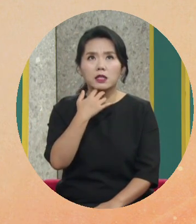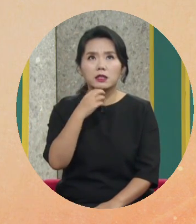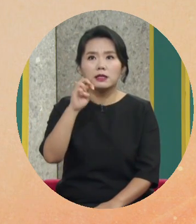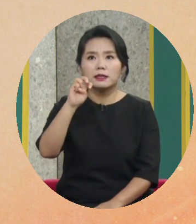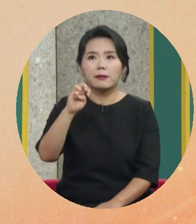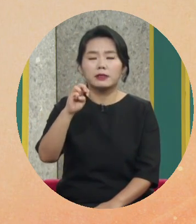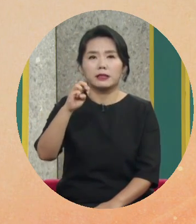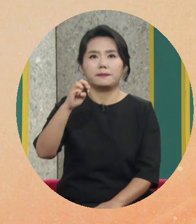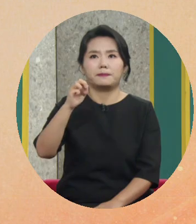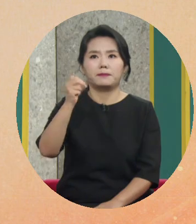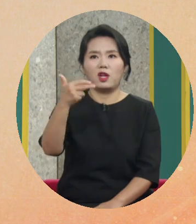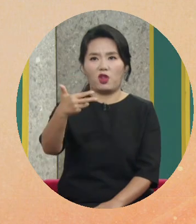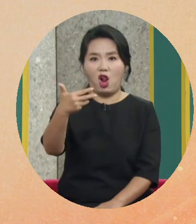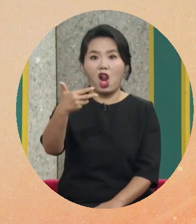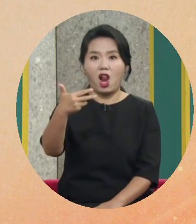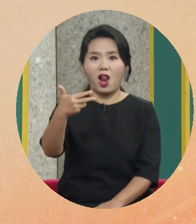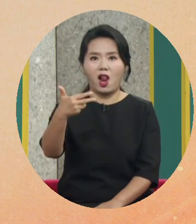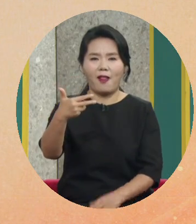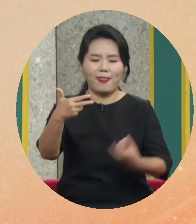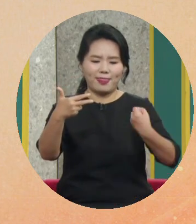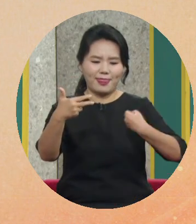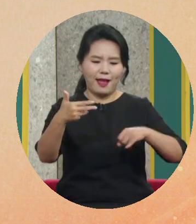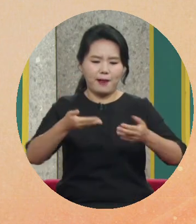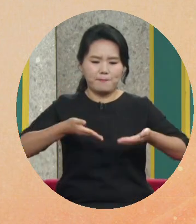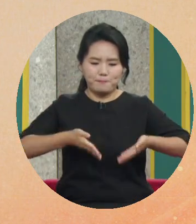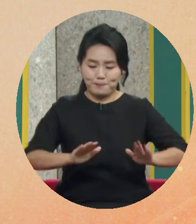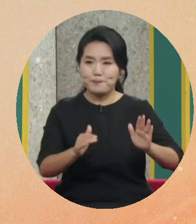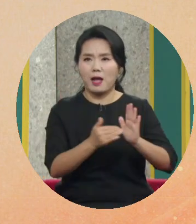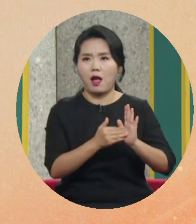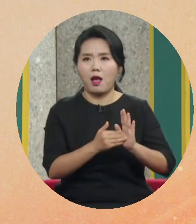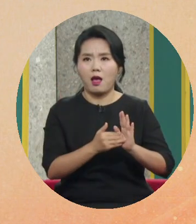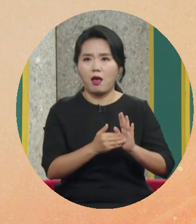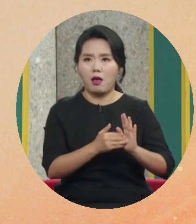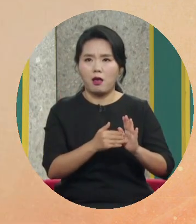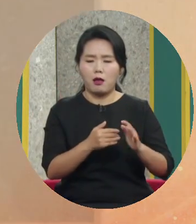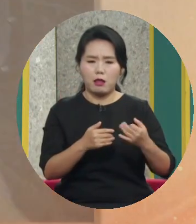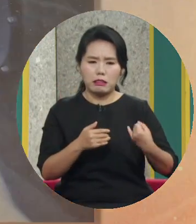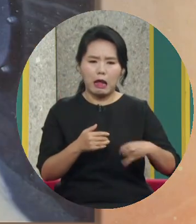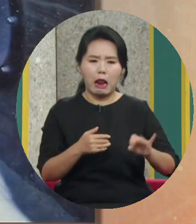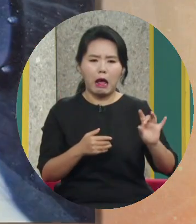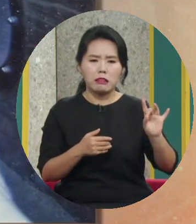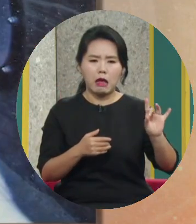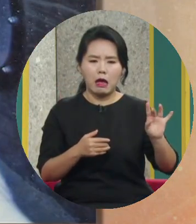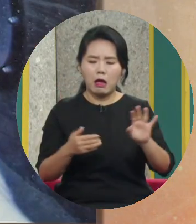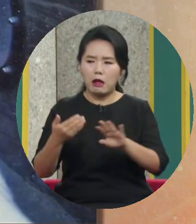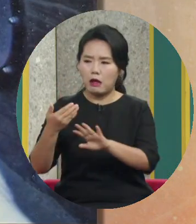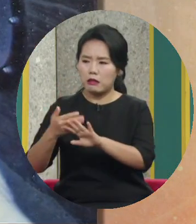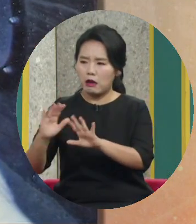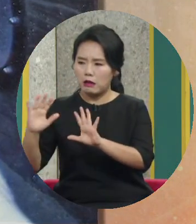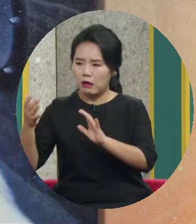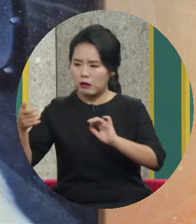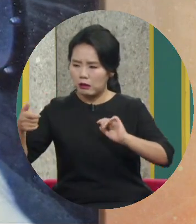딸입니다. 엄마는 하나뿐인 딸이 남들과 다르다는 걸 받아들이기 힘들었죠.